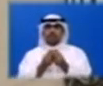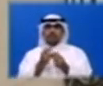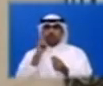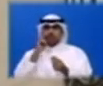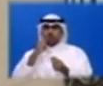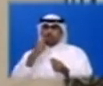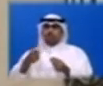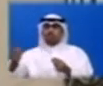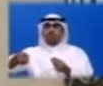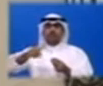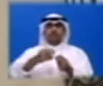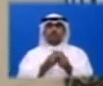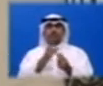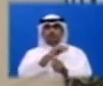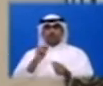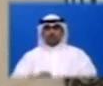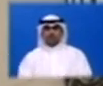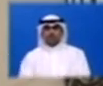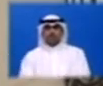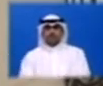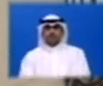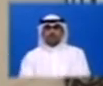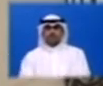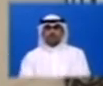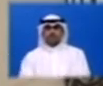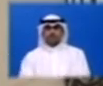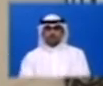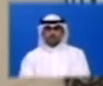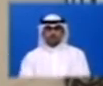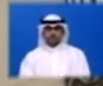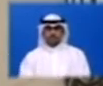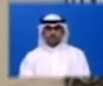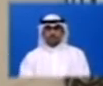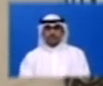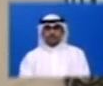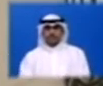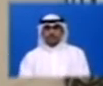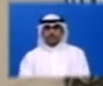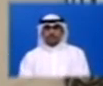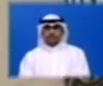تتوارثه الاجيال عبر السنين جيهان حبيب تلفزيون دوله الكويت